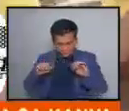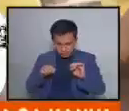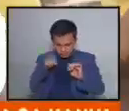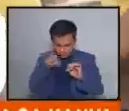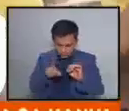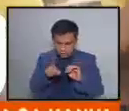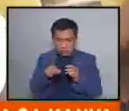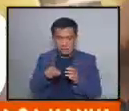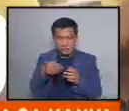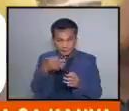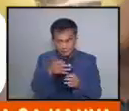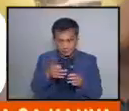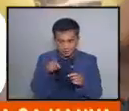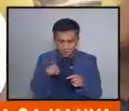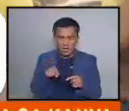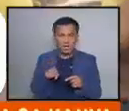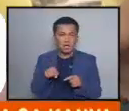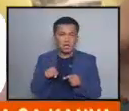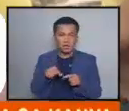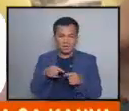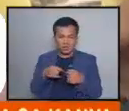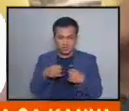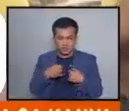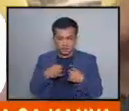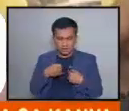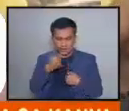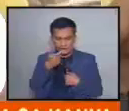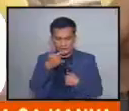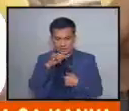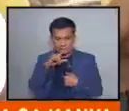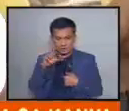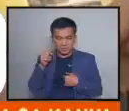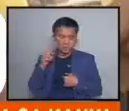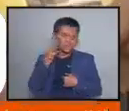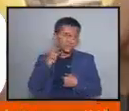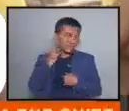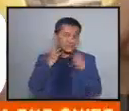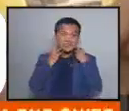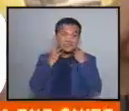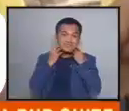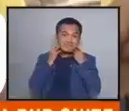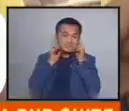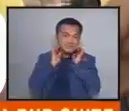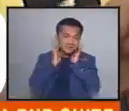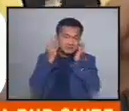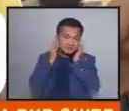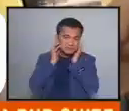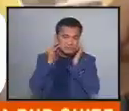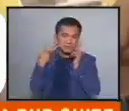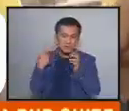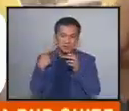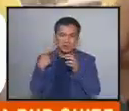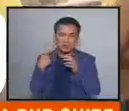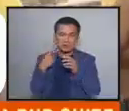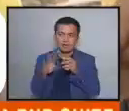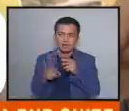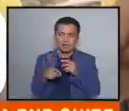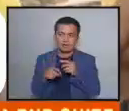yung isda, yung po kanyang gills o yung hasang, may buhangin at saka